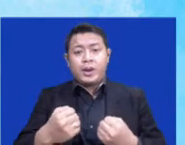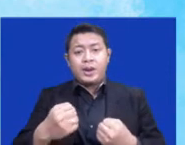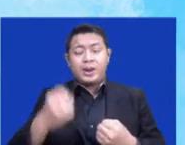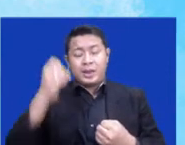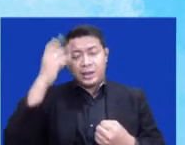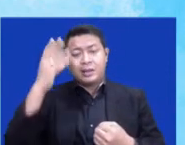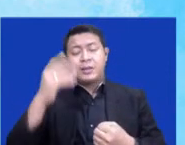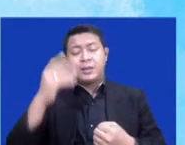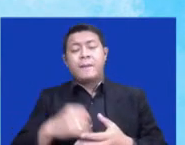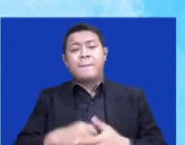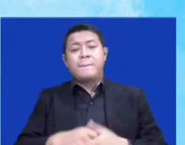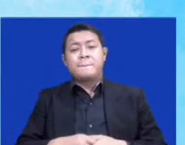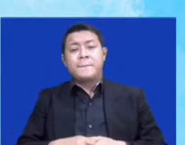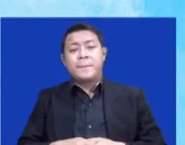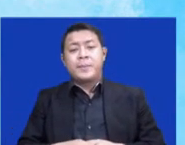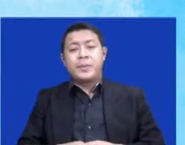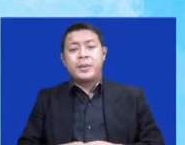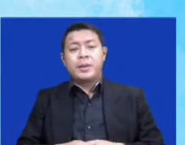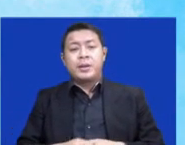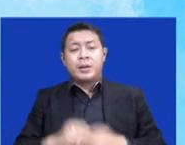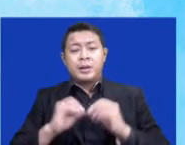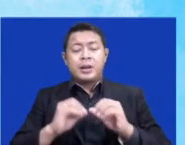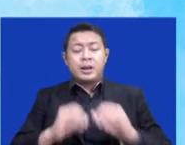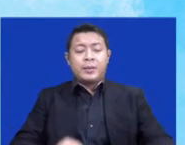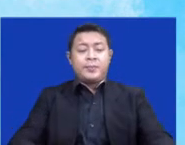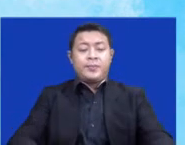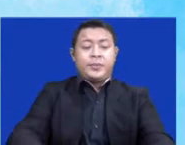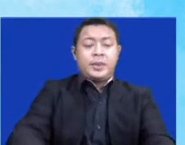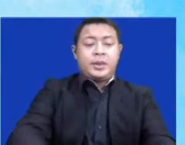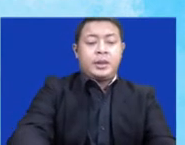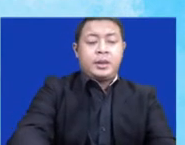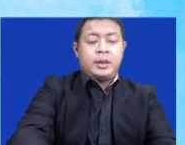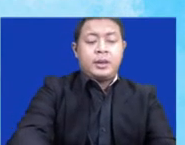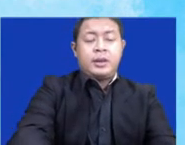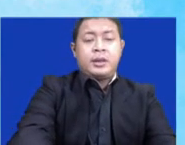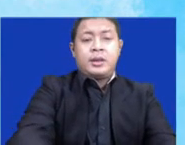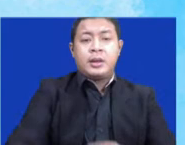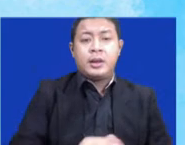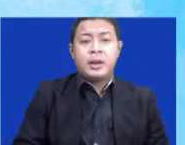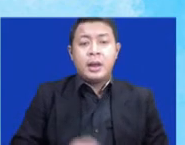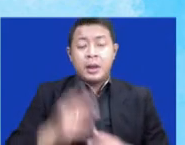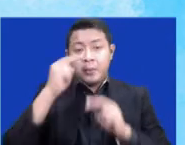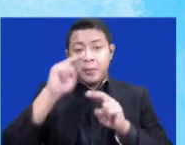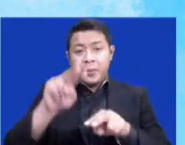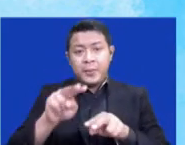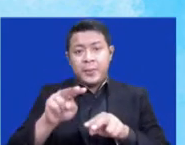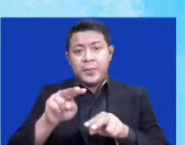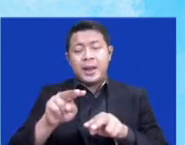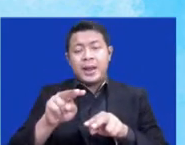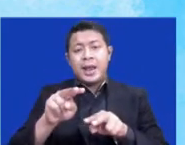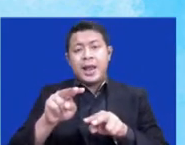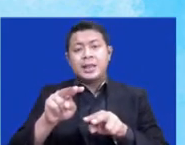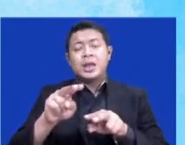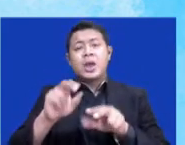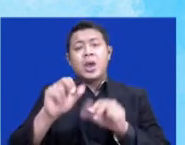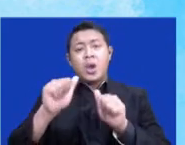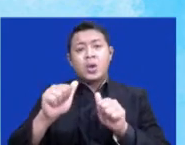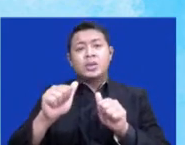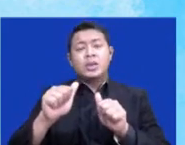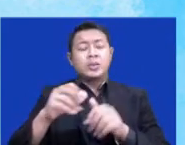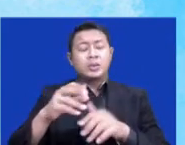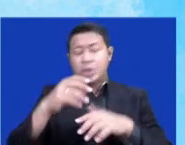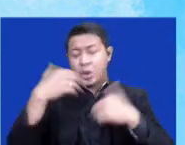bagi kesehatan dengan menggunakan pendekatan pendidikan sebaya. Melihat kontribusi yang luar biasa CISDI terhadap kesehatan kaum